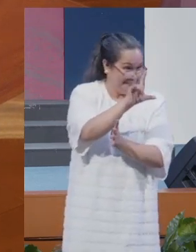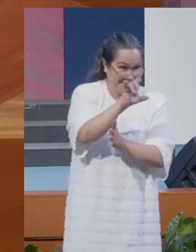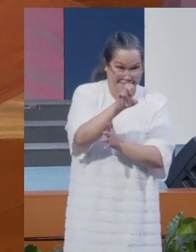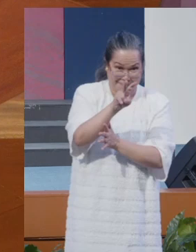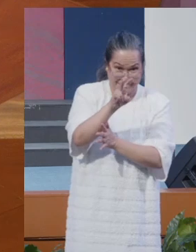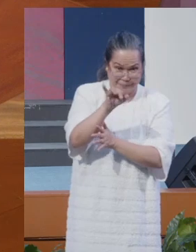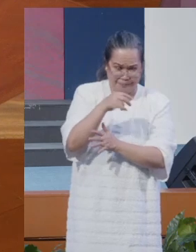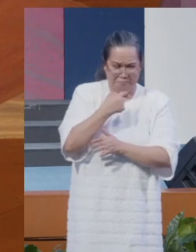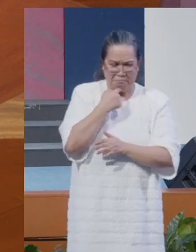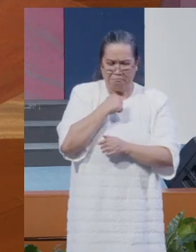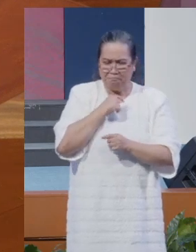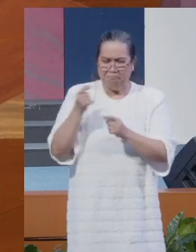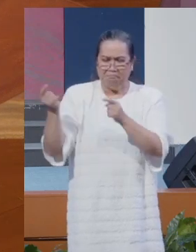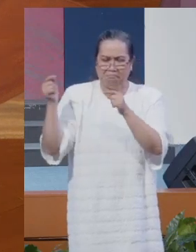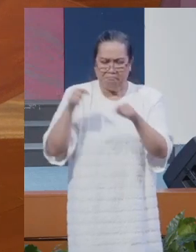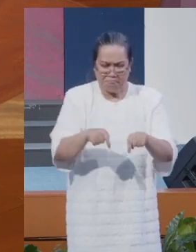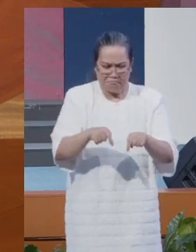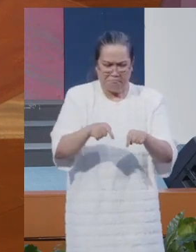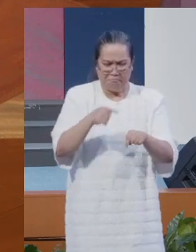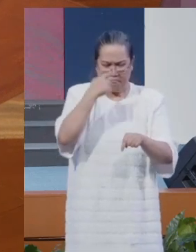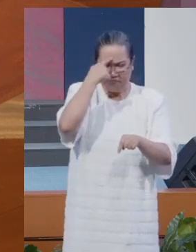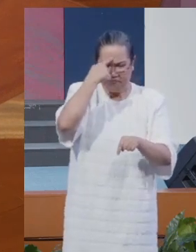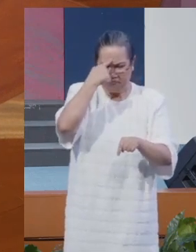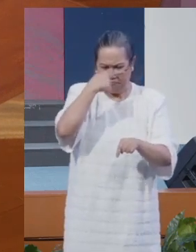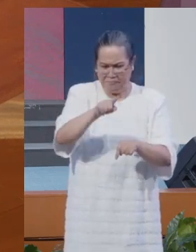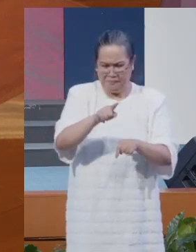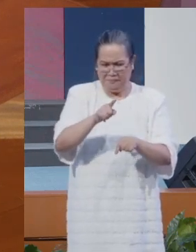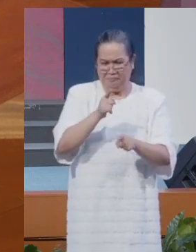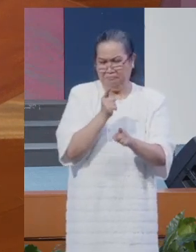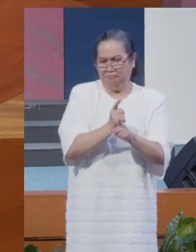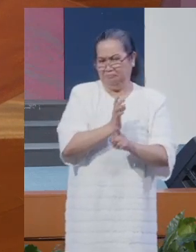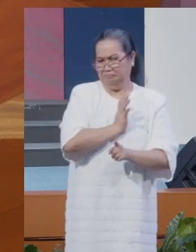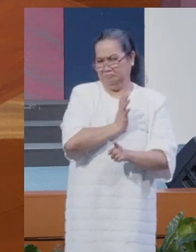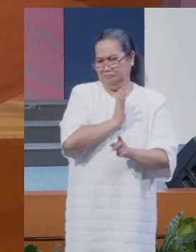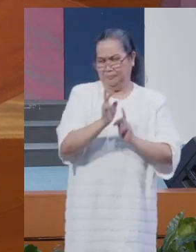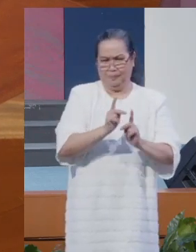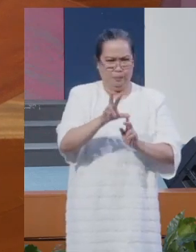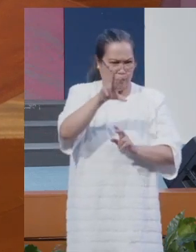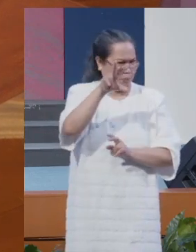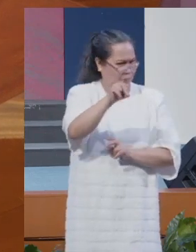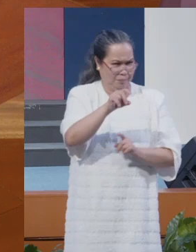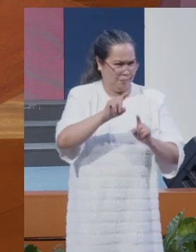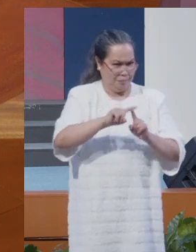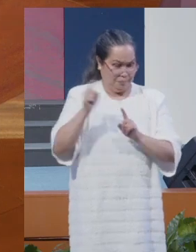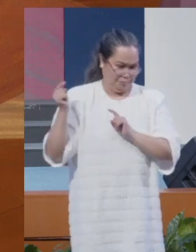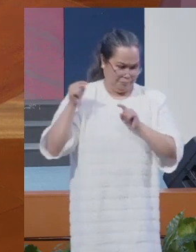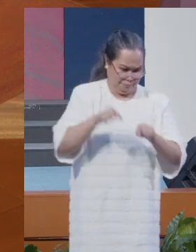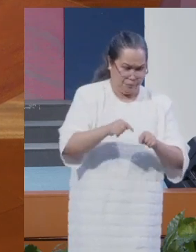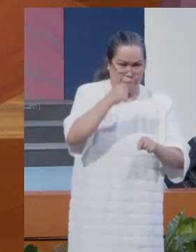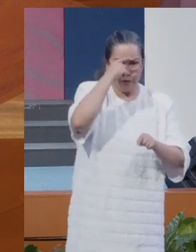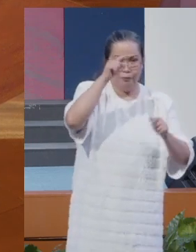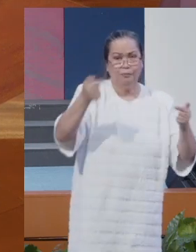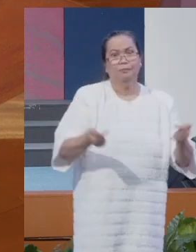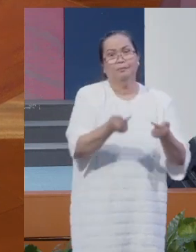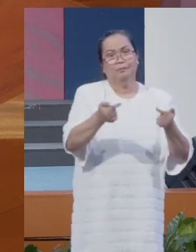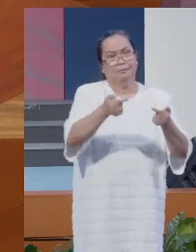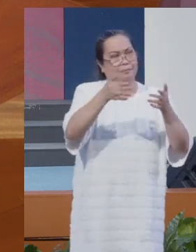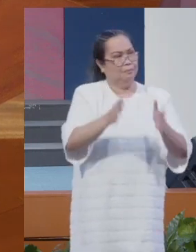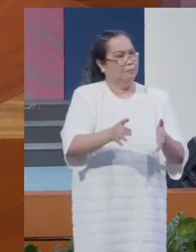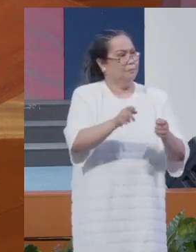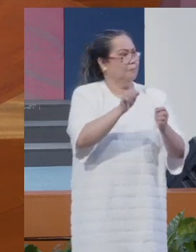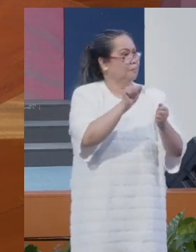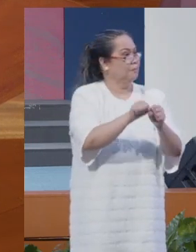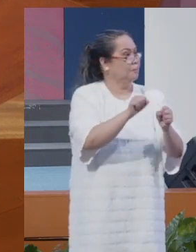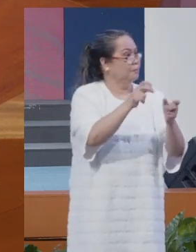I have not come to call the righteous but sinners to repentance. Siguro po yun ang nag-udyok sa mga disipulo